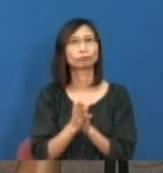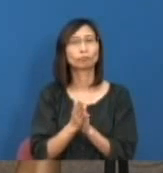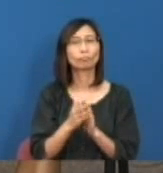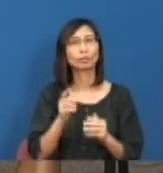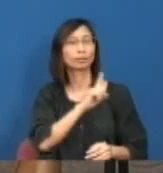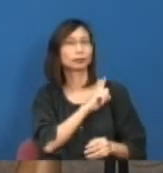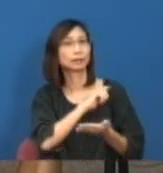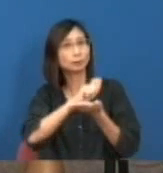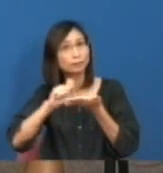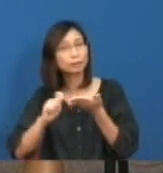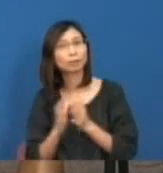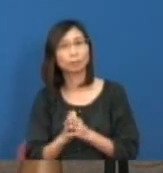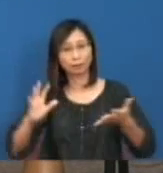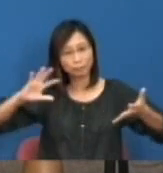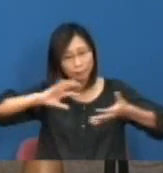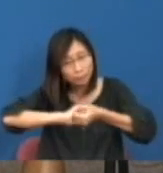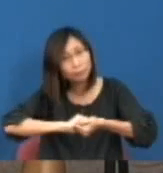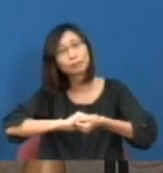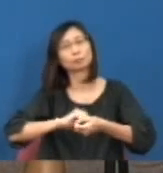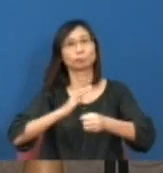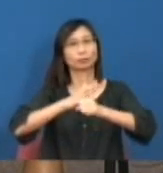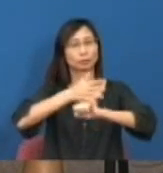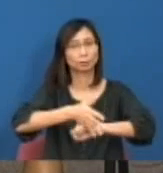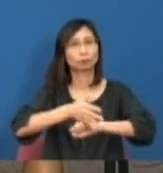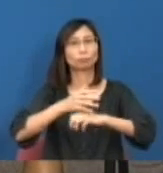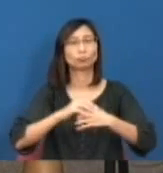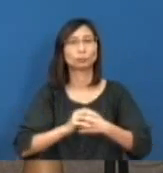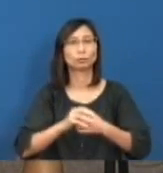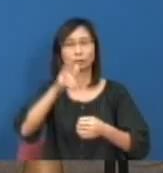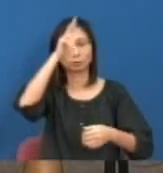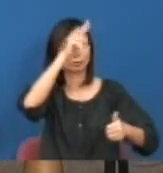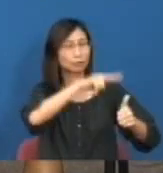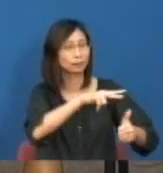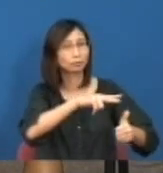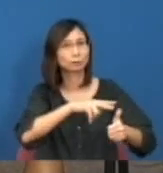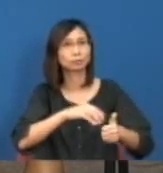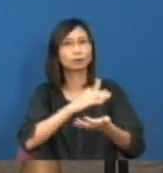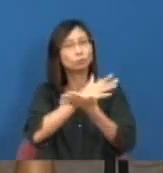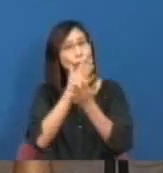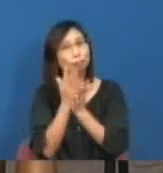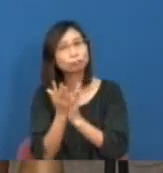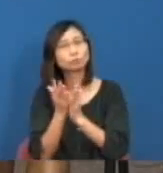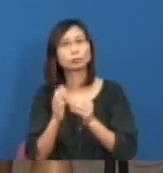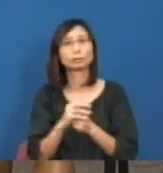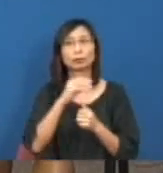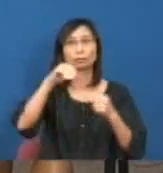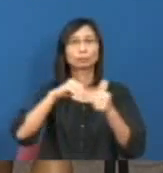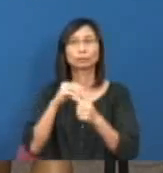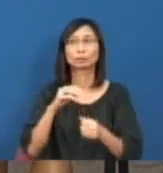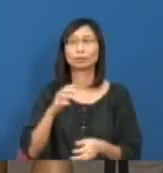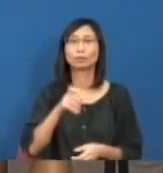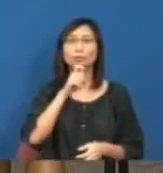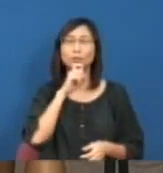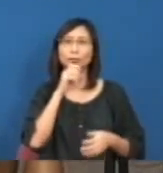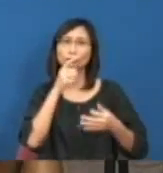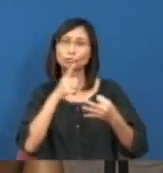自傳回憶錄，你唔結合翻當時社會政治甚至係即係各方面嘅狀況咧，你係唔能夠得出一個。 咁呢個亦都